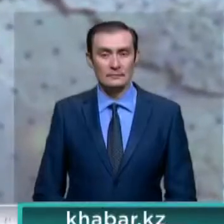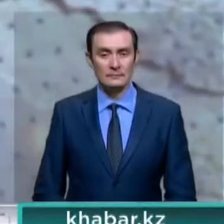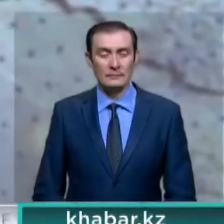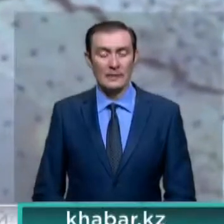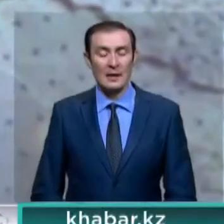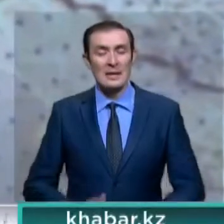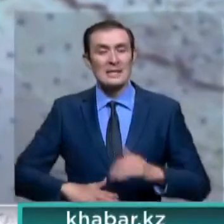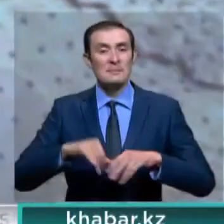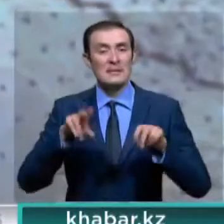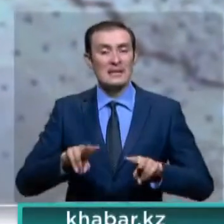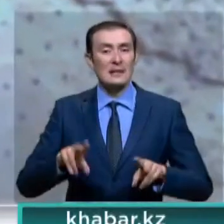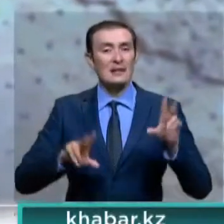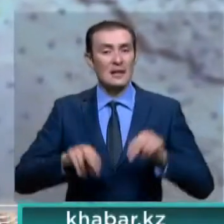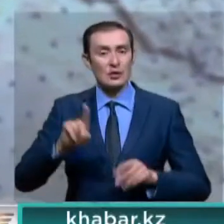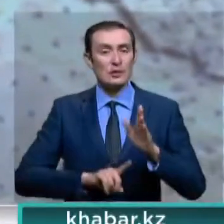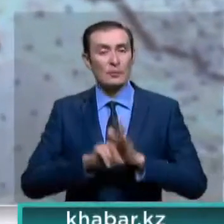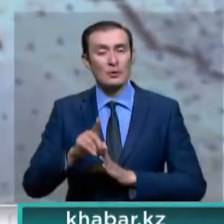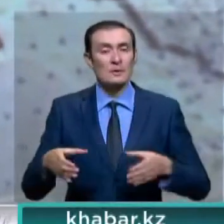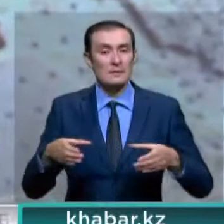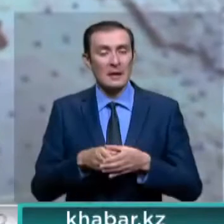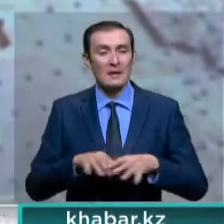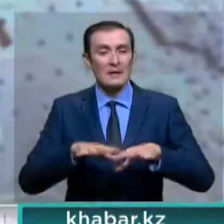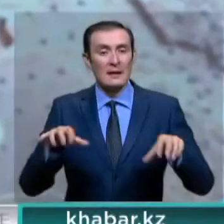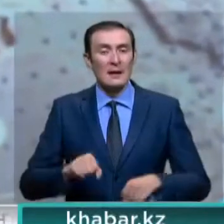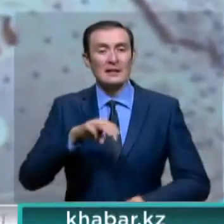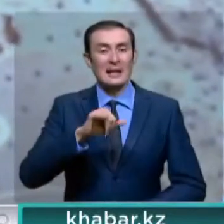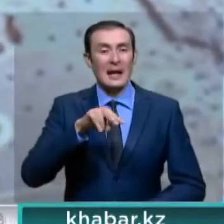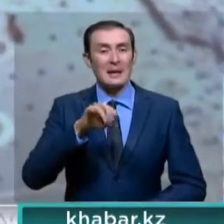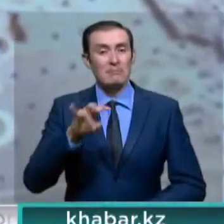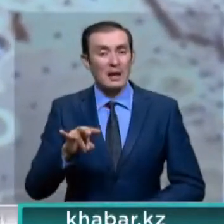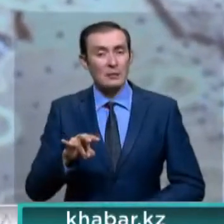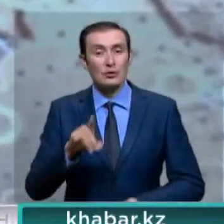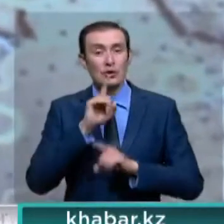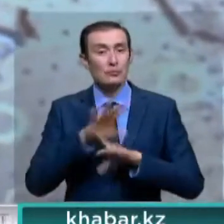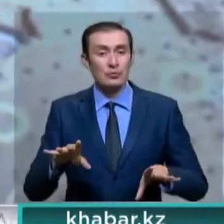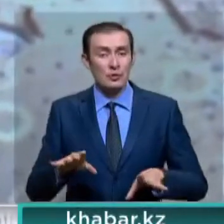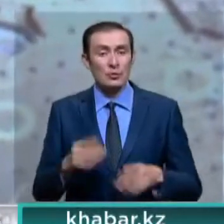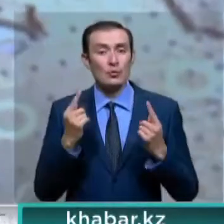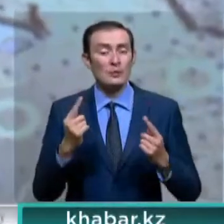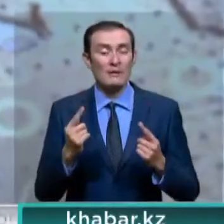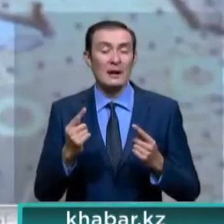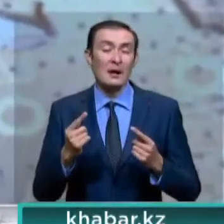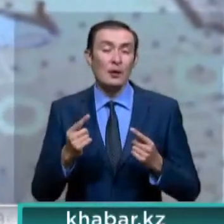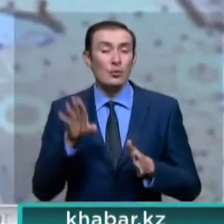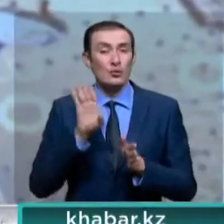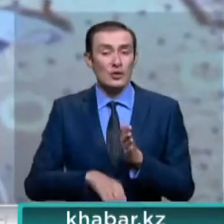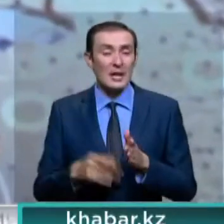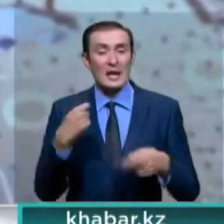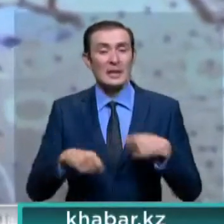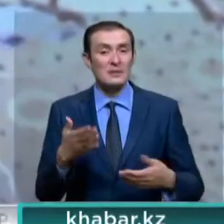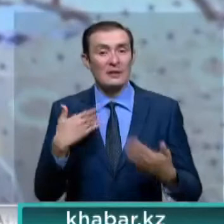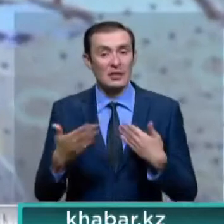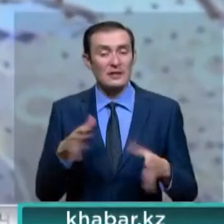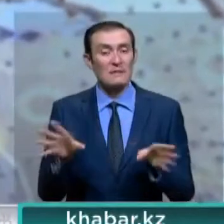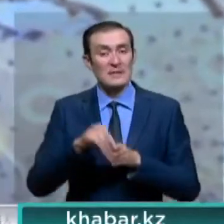Впрочем, эксперты надеются, что приход движения «Талибан» к власти в Афганистане не окажет серьезного влияния на экономическое сотрудничество